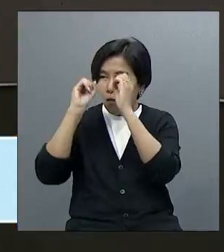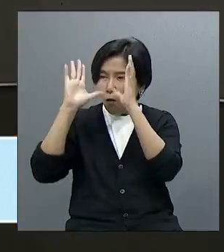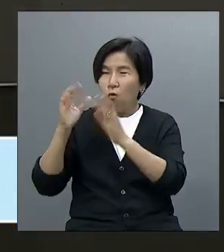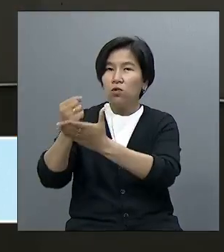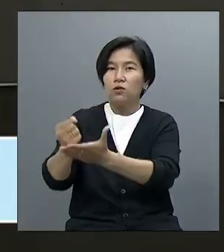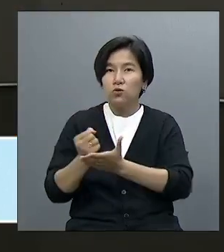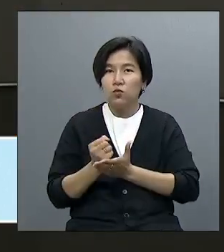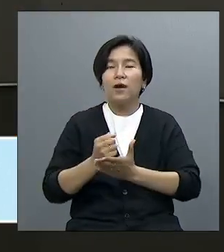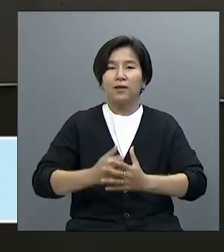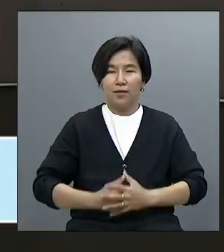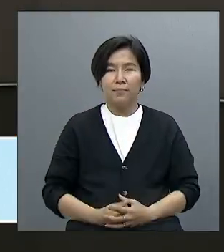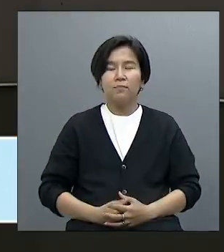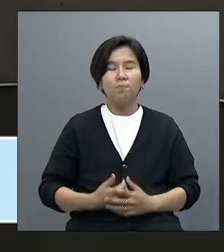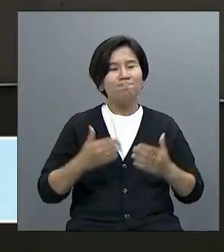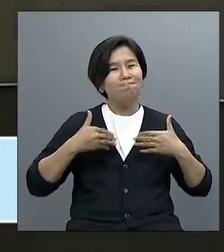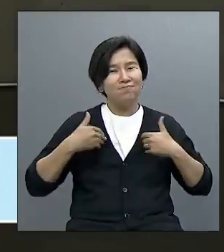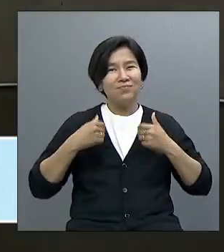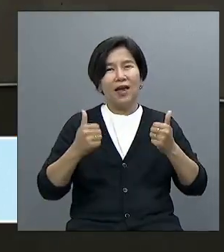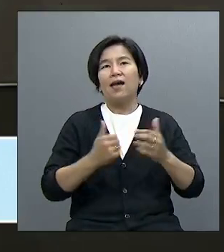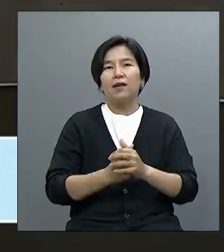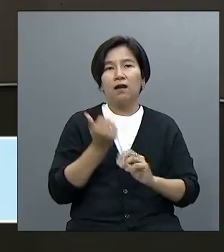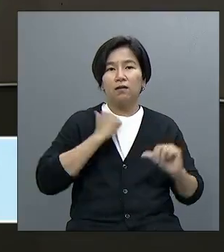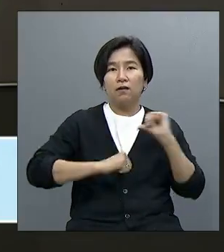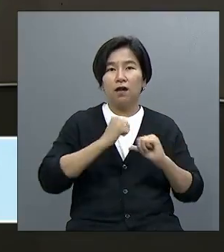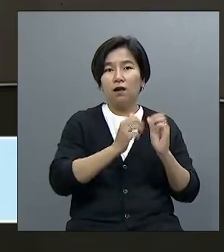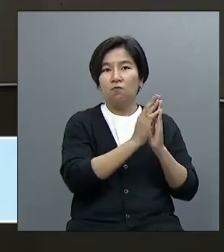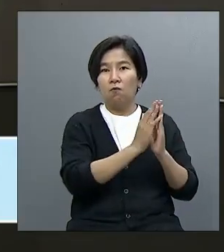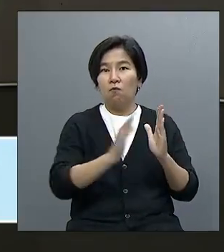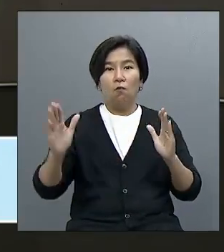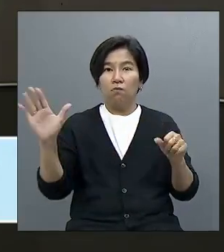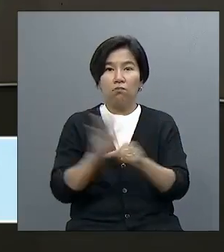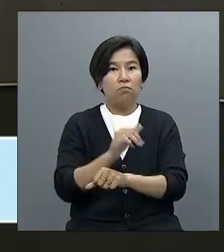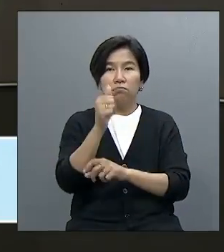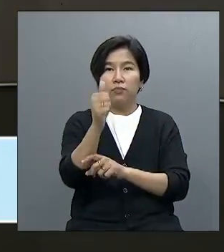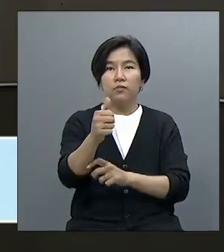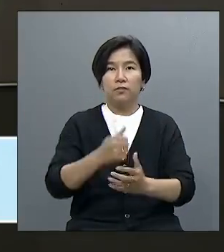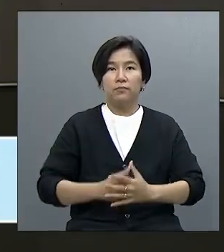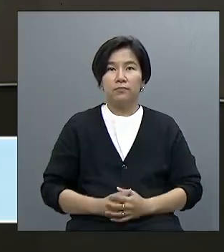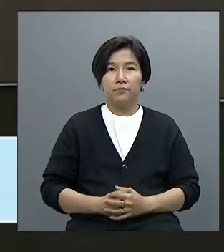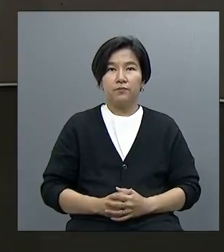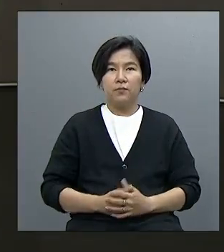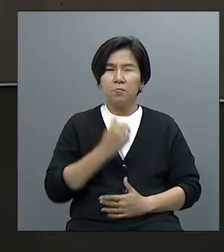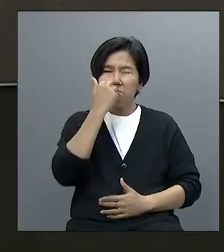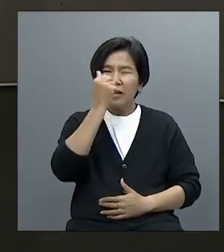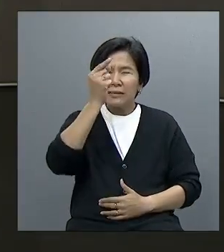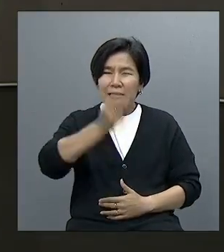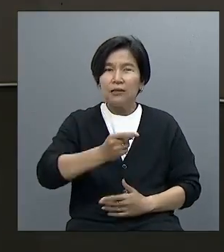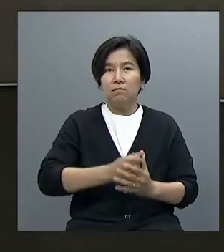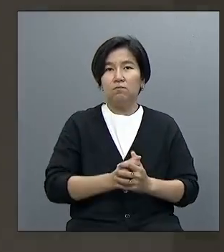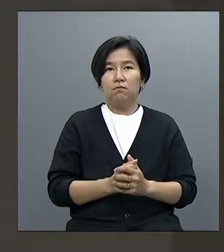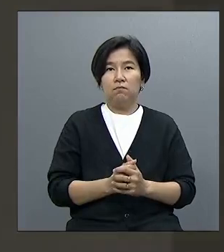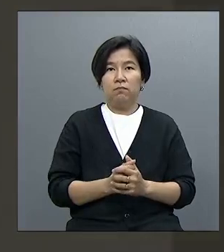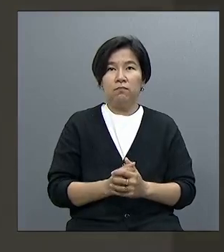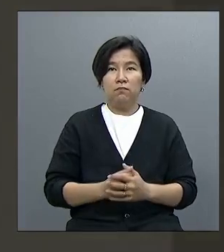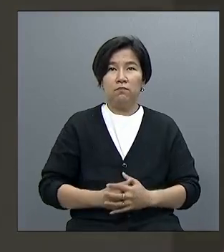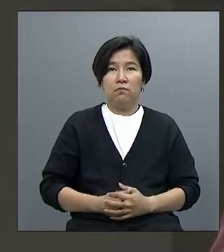รุณามาช่วยในละครเรื่องนี้แล้วก็ทำให้ละครเรื่องนี้สมบูรณ ์ แบบทีเดียวแล้วคือถ้าเกิดว่าดูอ่ะบอกเลยว่าฟิน ครบและยิ่งถ้าเกิดเป็น